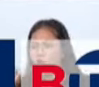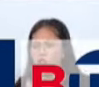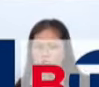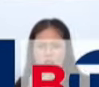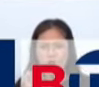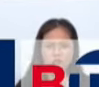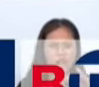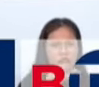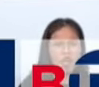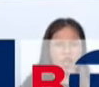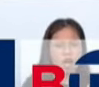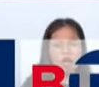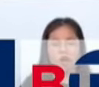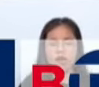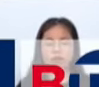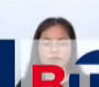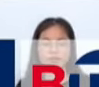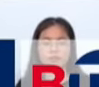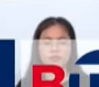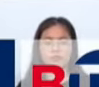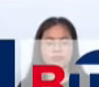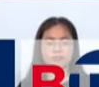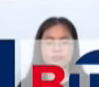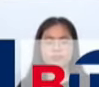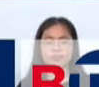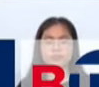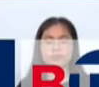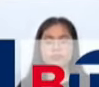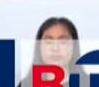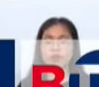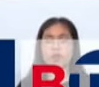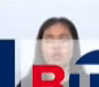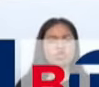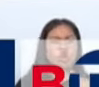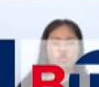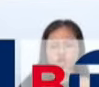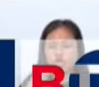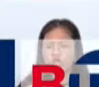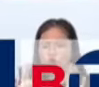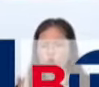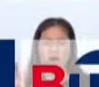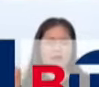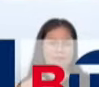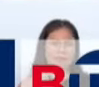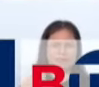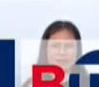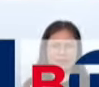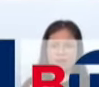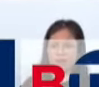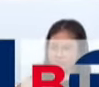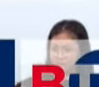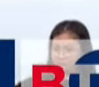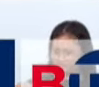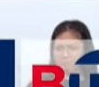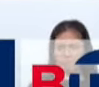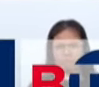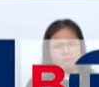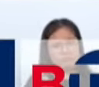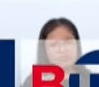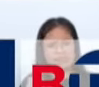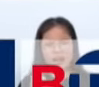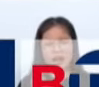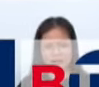ya tak bisa kenapa negara-negara Selatan sekarang melihat ke Indonesia